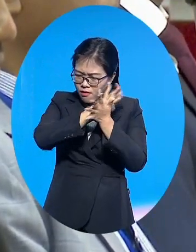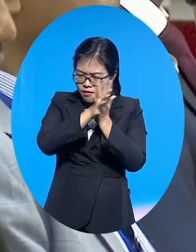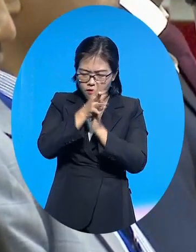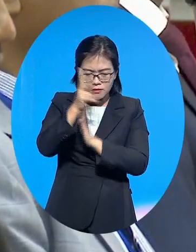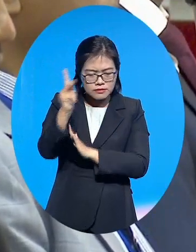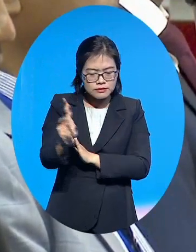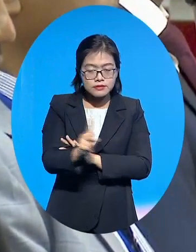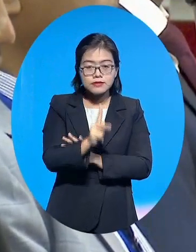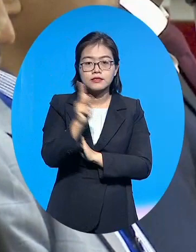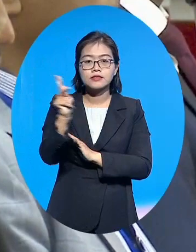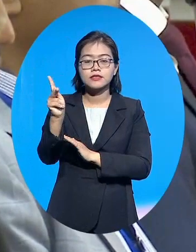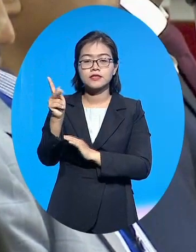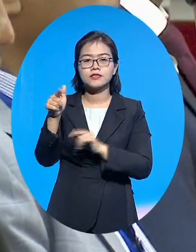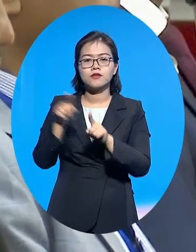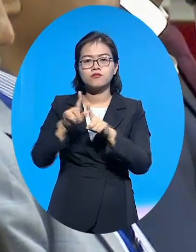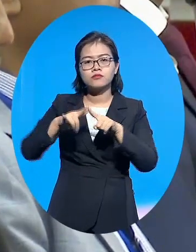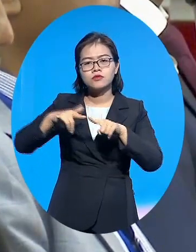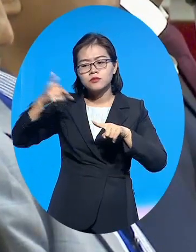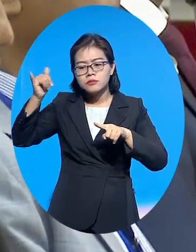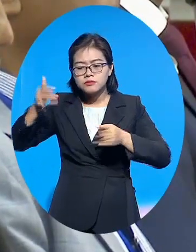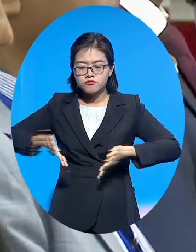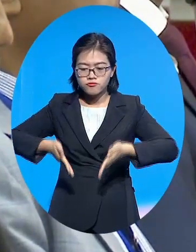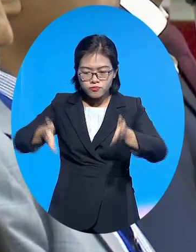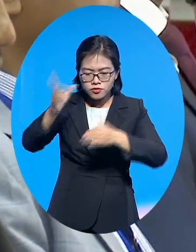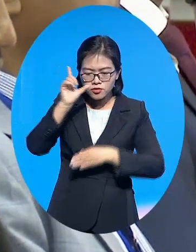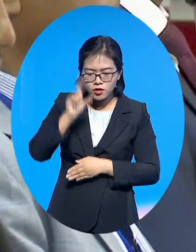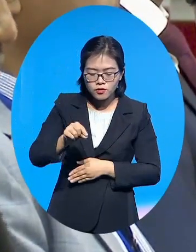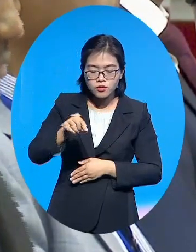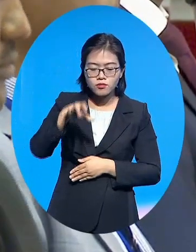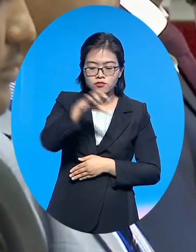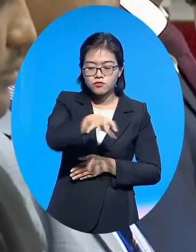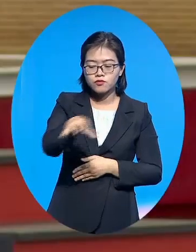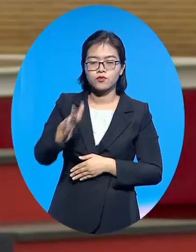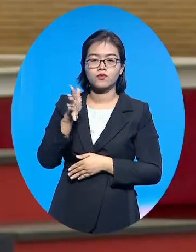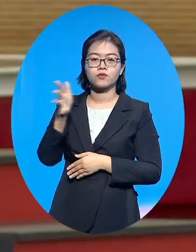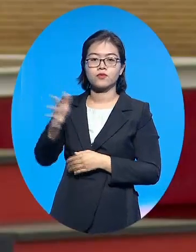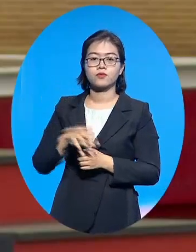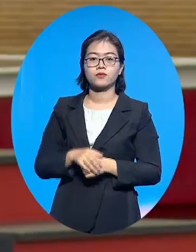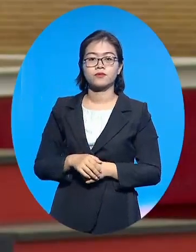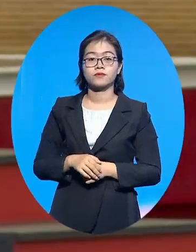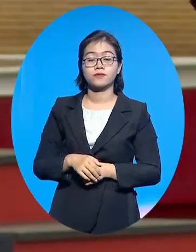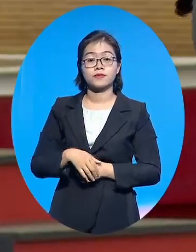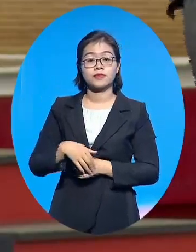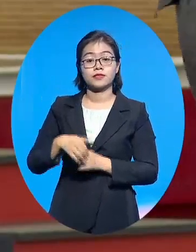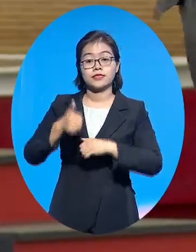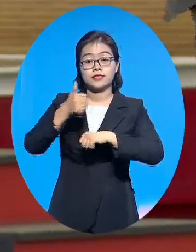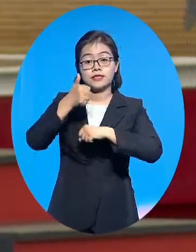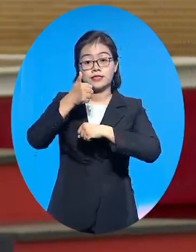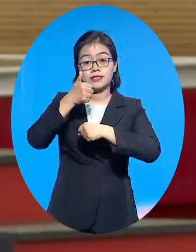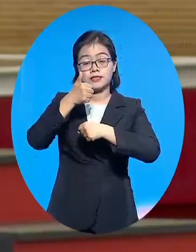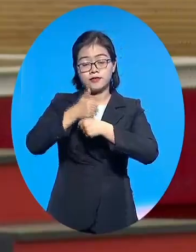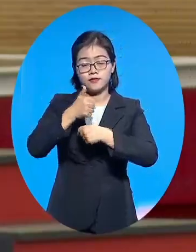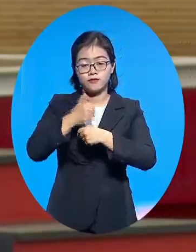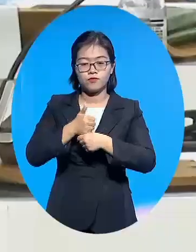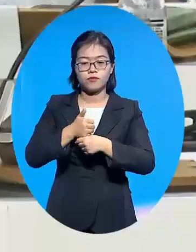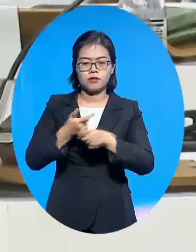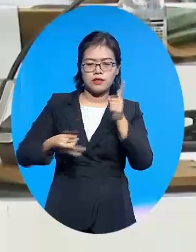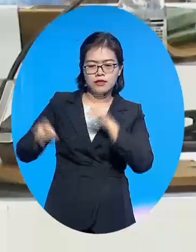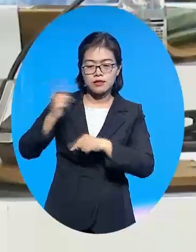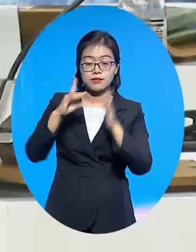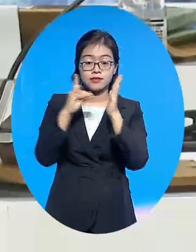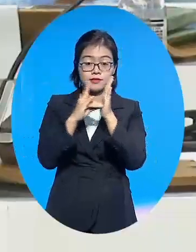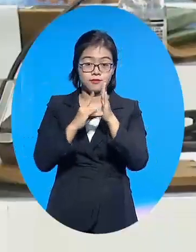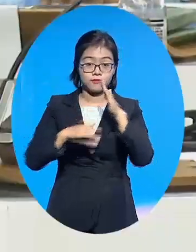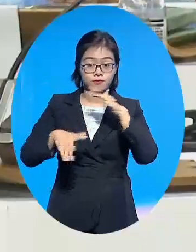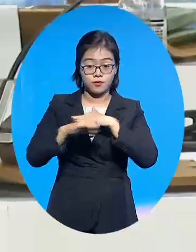hạ tầng chính như sân bay và đường cao tốc trong khu vực gtrai chính phủ ethiopia sẽ khôi phục các dịch vụ cơ bản cho khu vực gpray